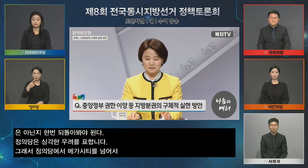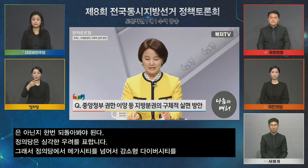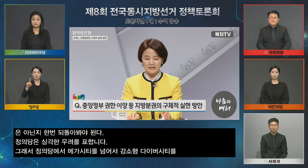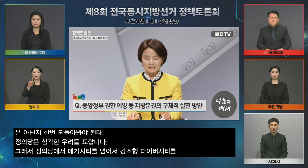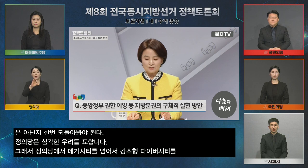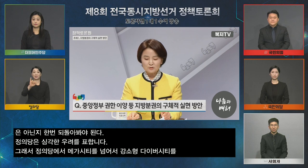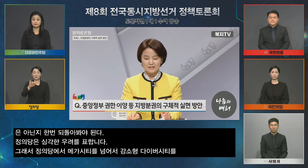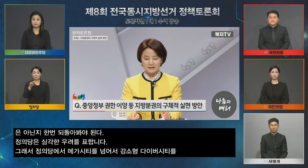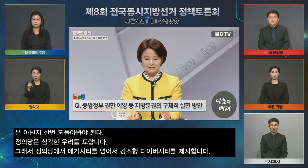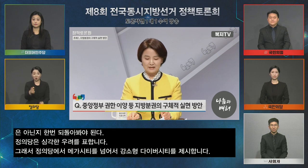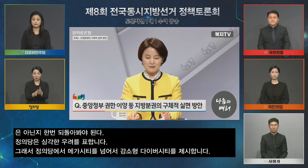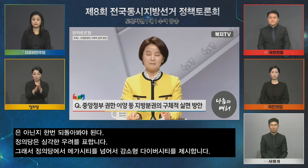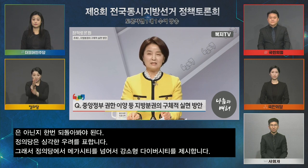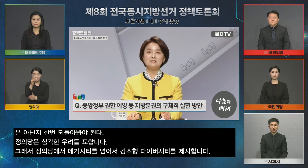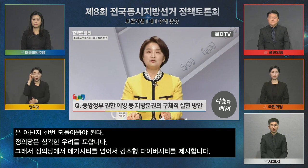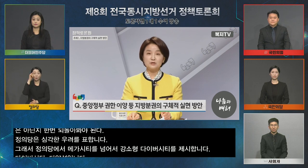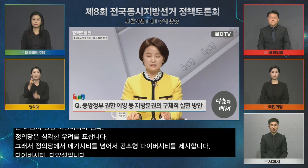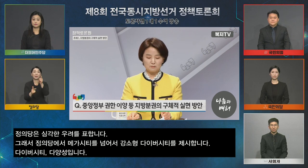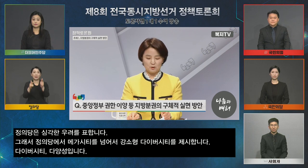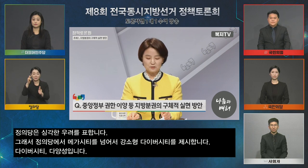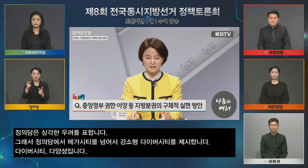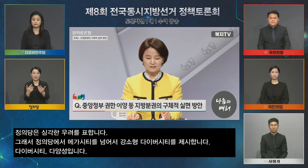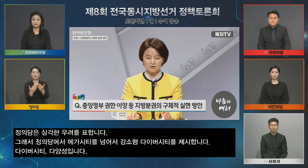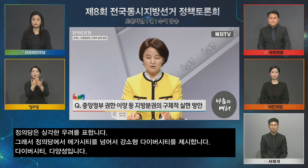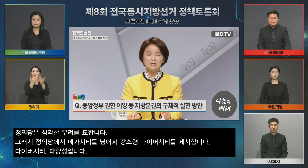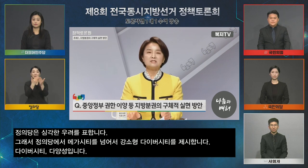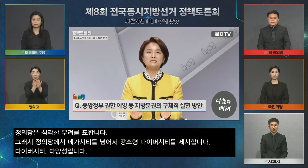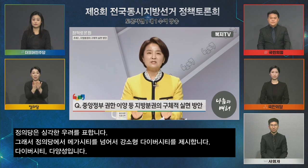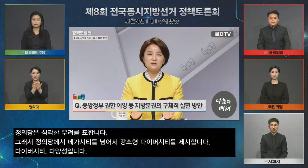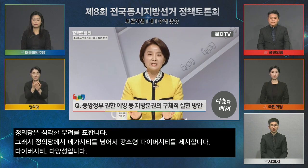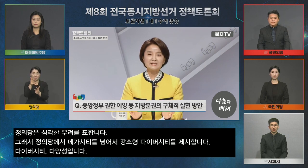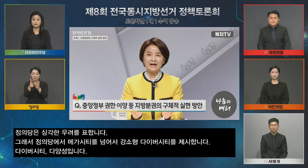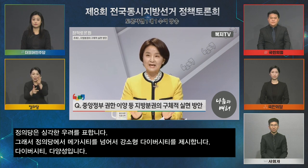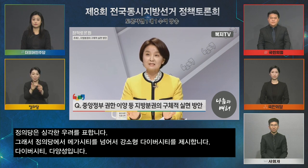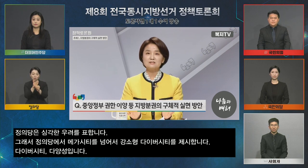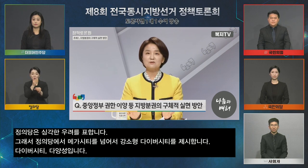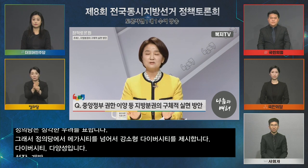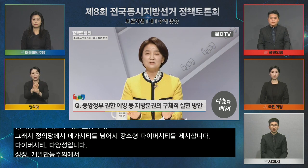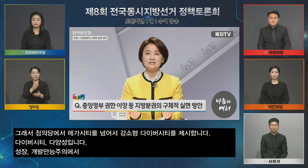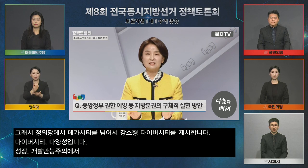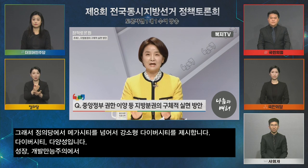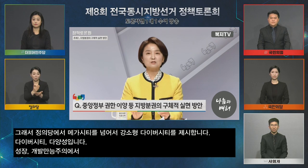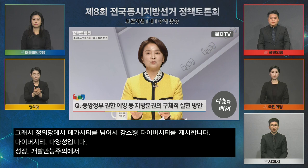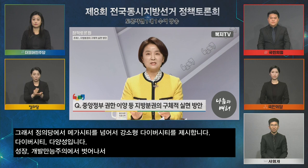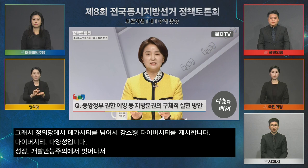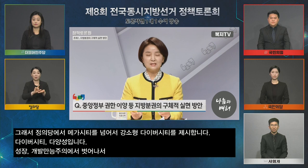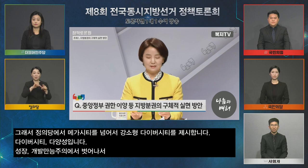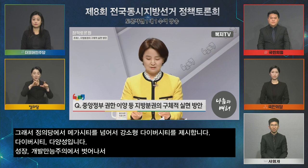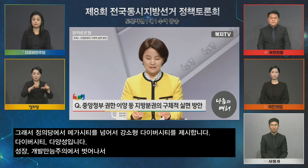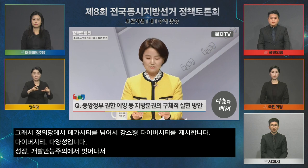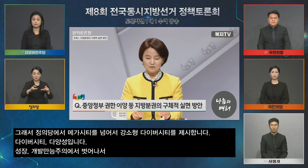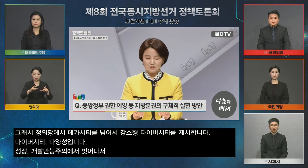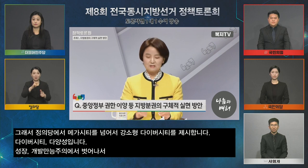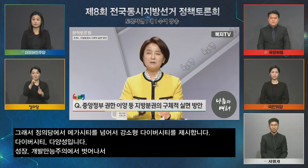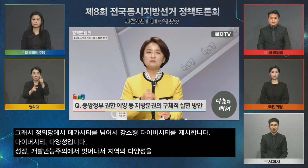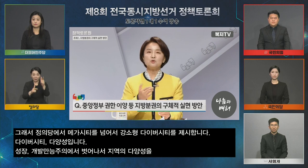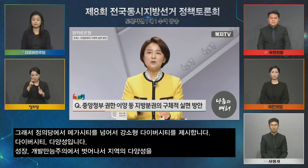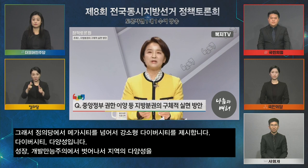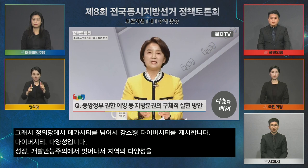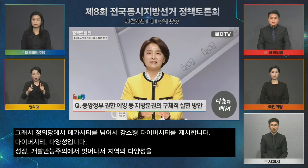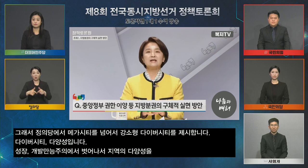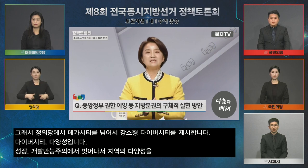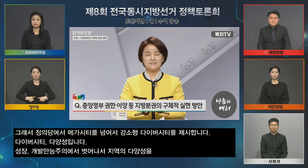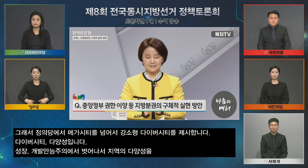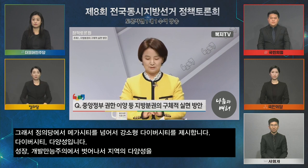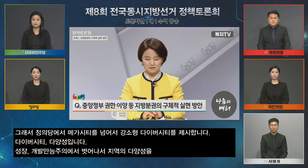다양성입니다. 성장, 개발 만능주의에서 벗어나서 지역의 다양성을 강조하는 그래서 지방